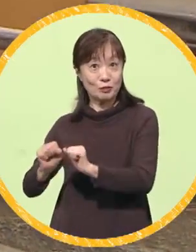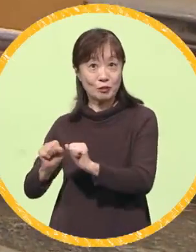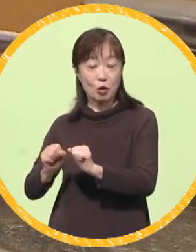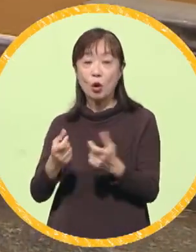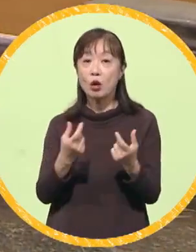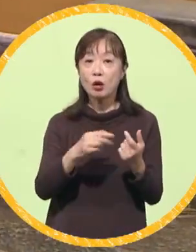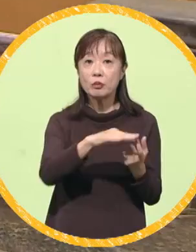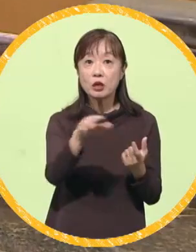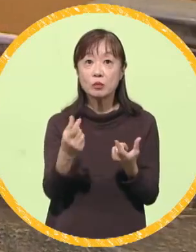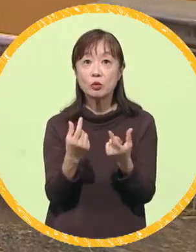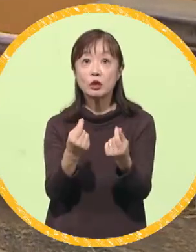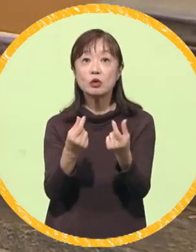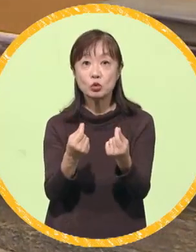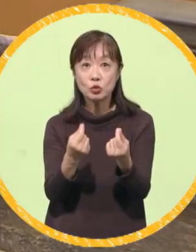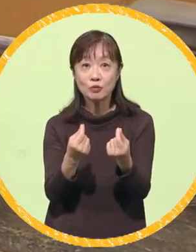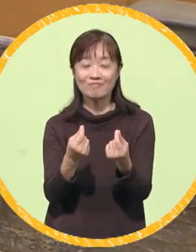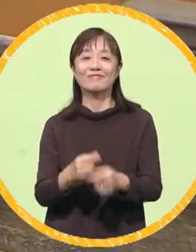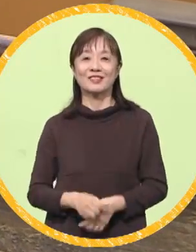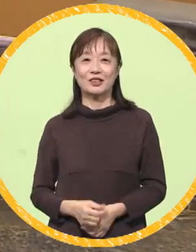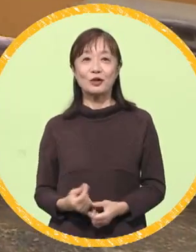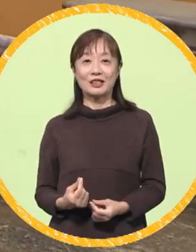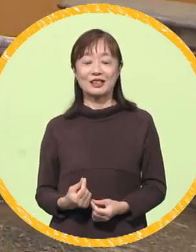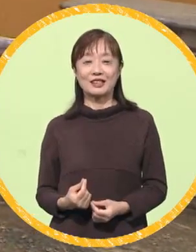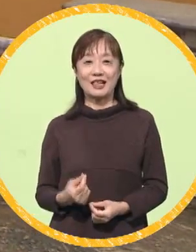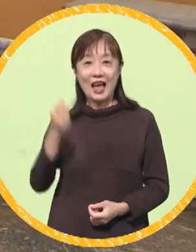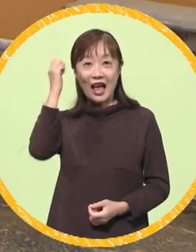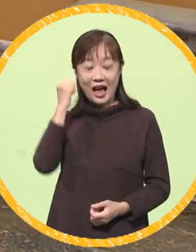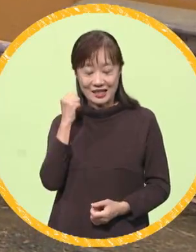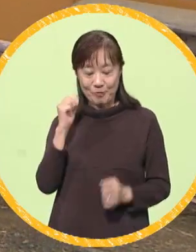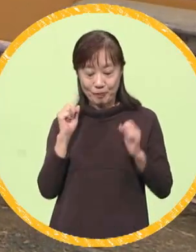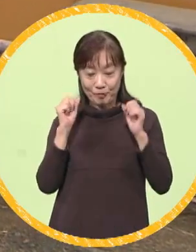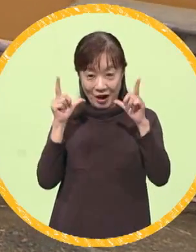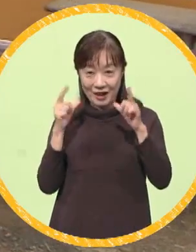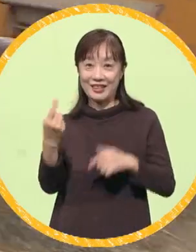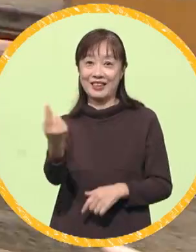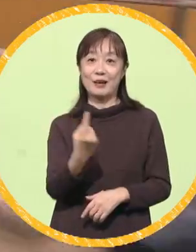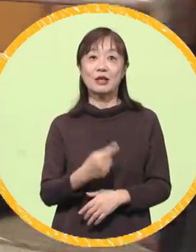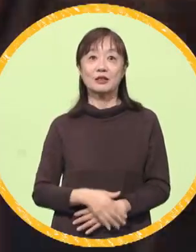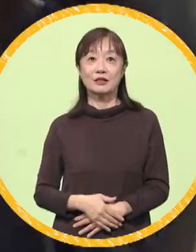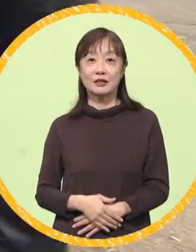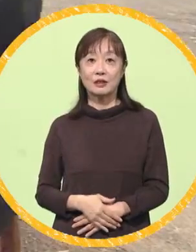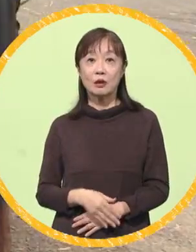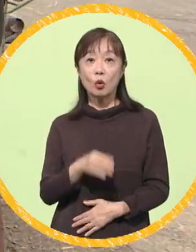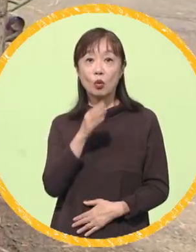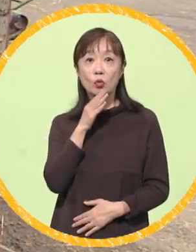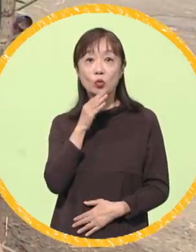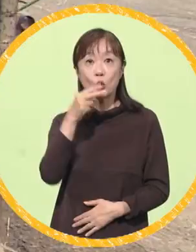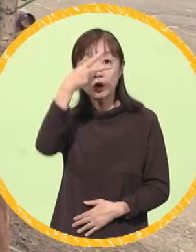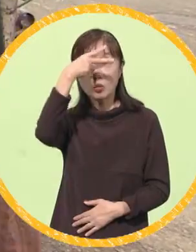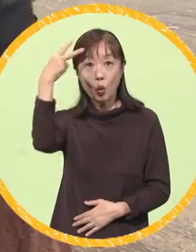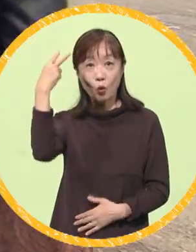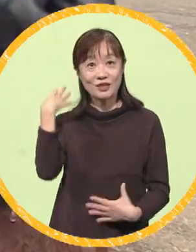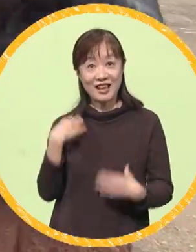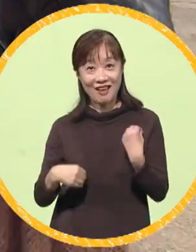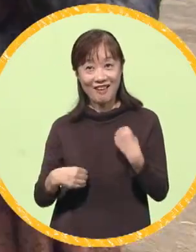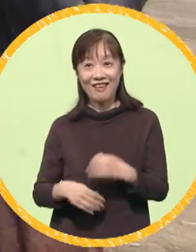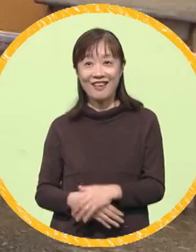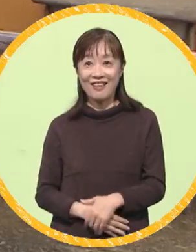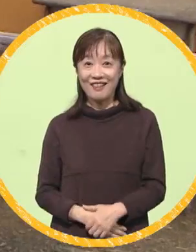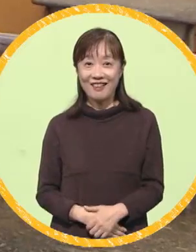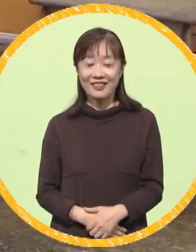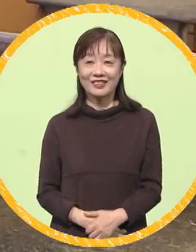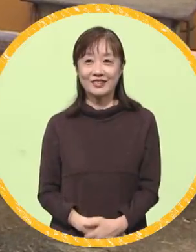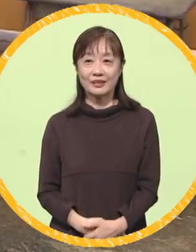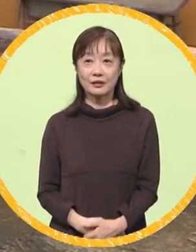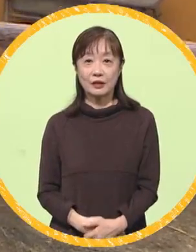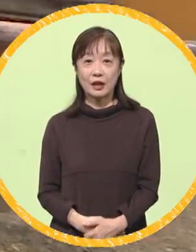く起きて来ています。 そうなんですね。はい、え、ちょっと本当に高校生ですか？ はい ち